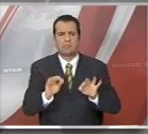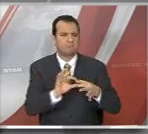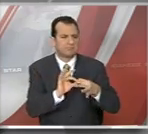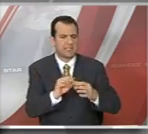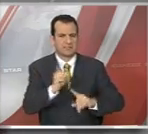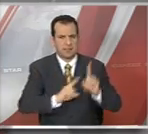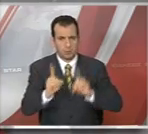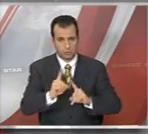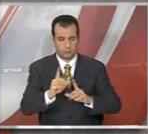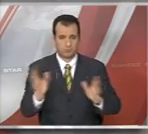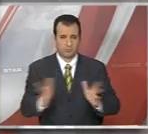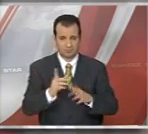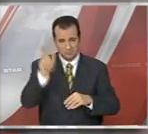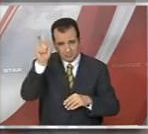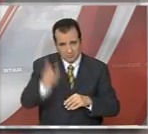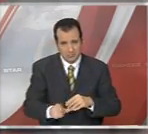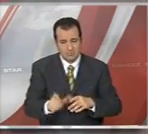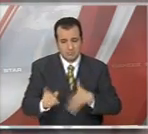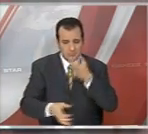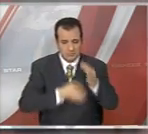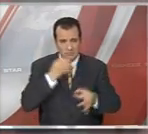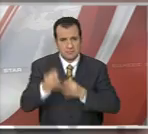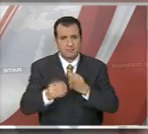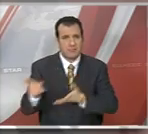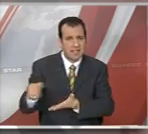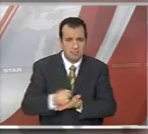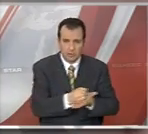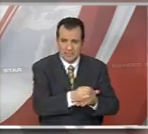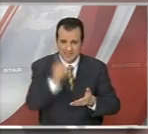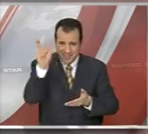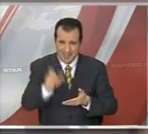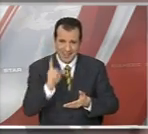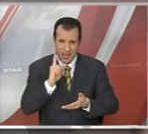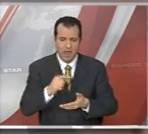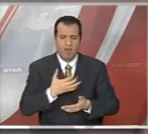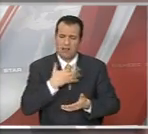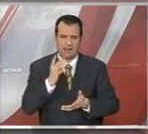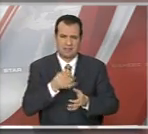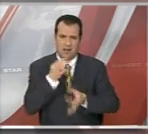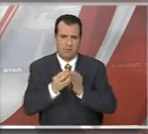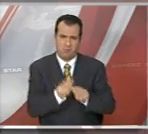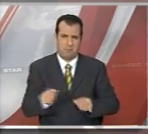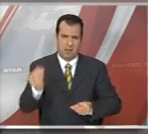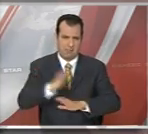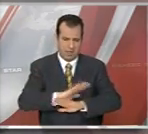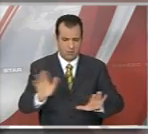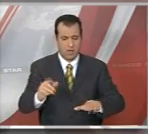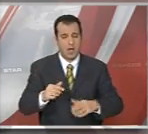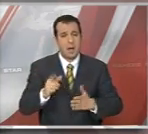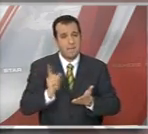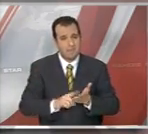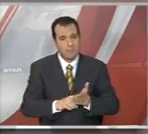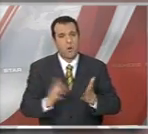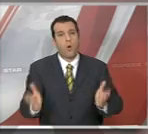οποιοδήποτε σχόλιο για τη συγκεκριμένη στήριξη νομίζω ότι είναι περιττό ε αυτό που χρειάζεται μια